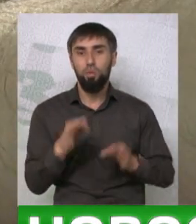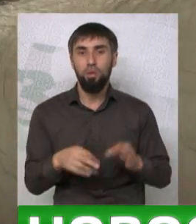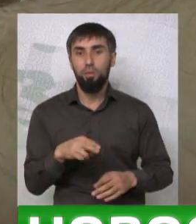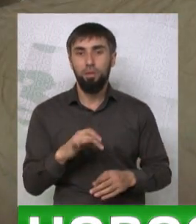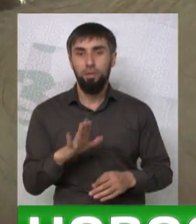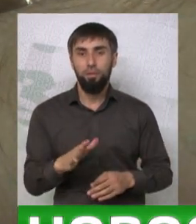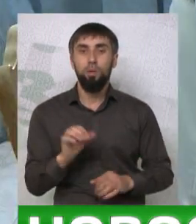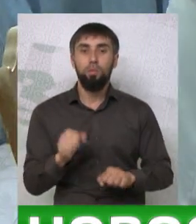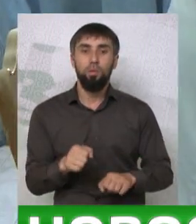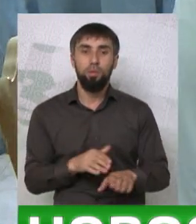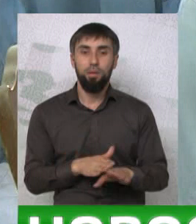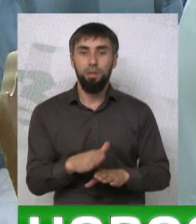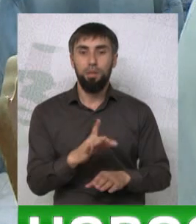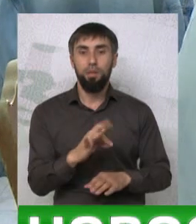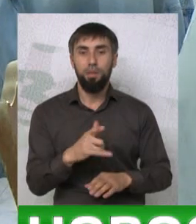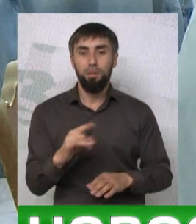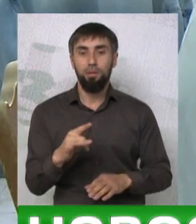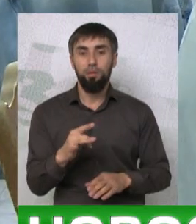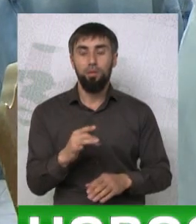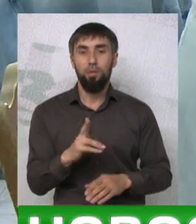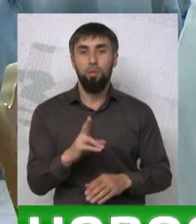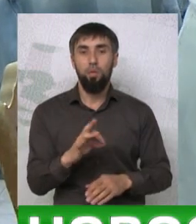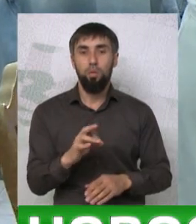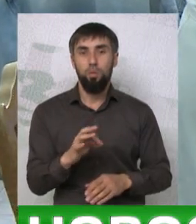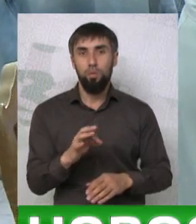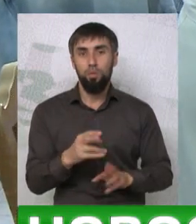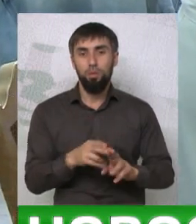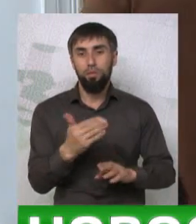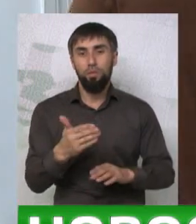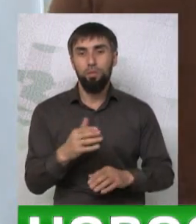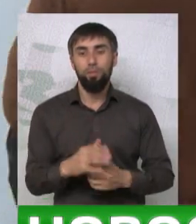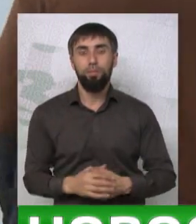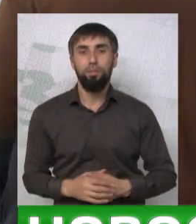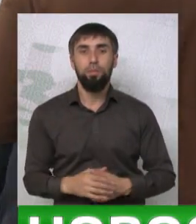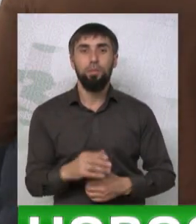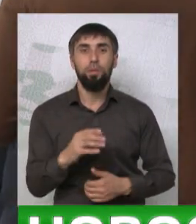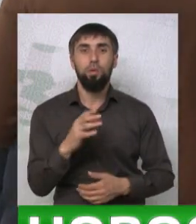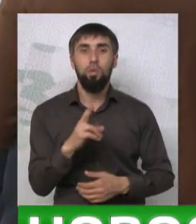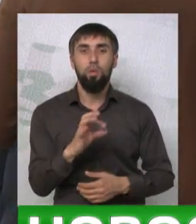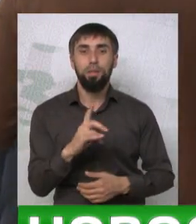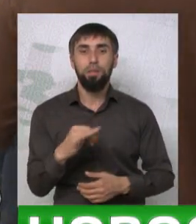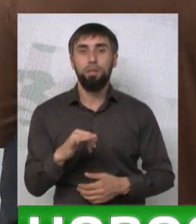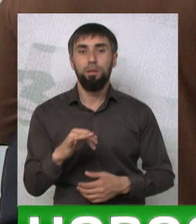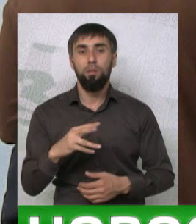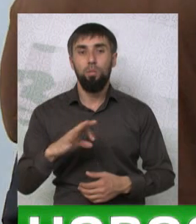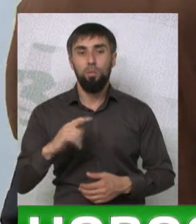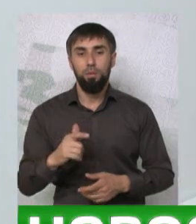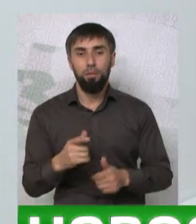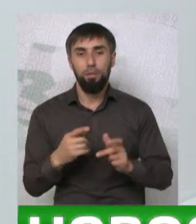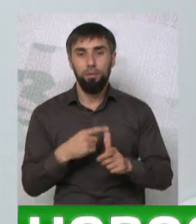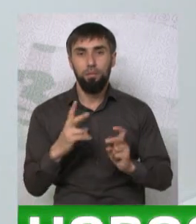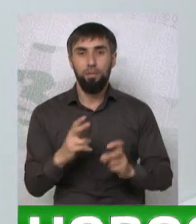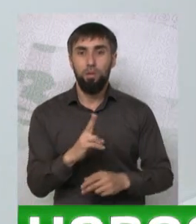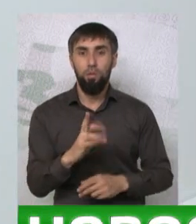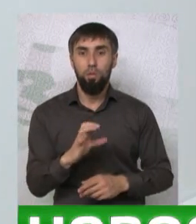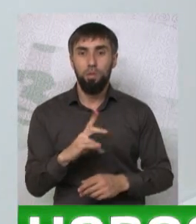смогут пополнить федеральный регистр доноров костного мозга. Процедура, вопреки всем мифам, безопасная и занимает всего несколько минут.